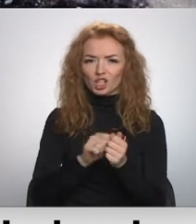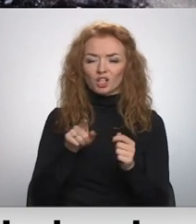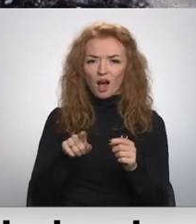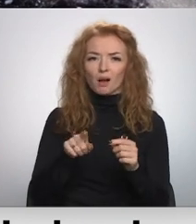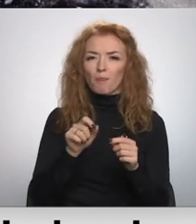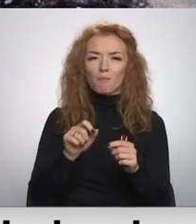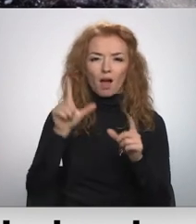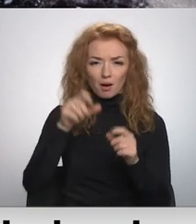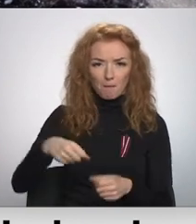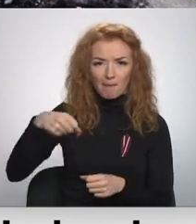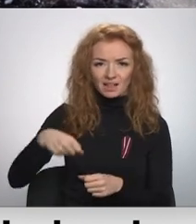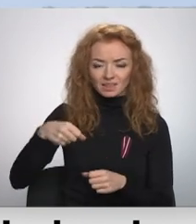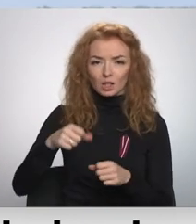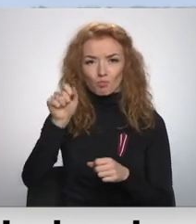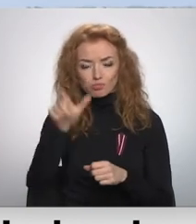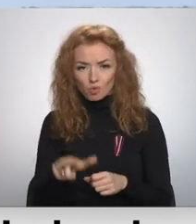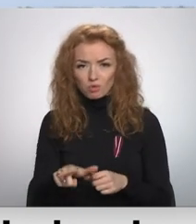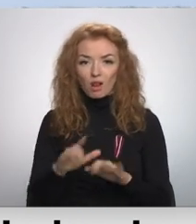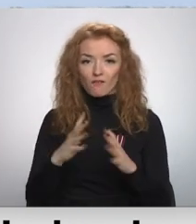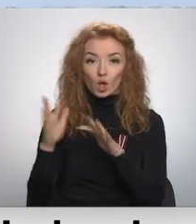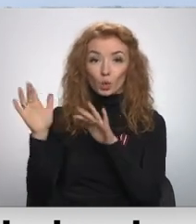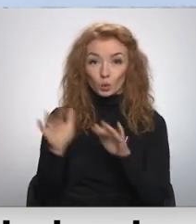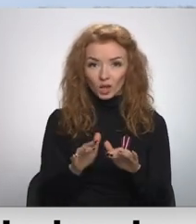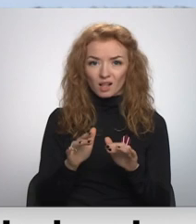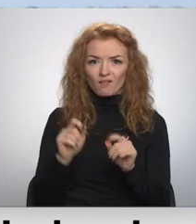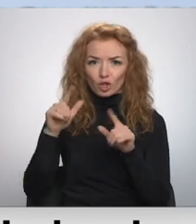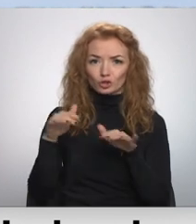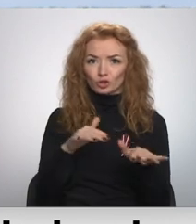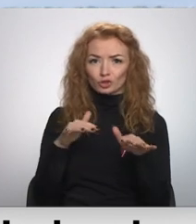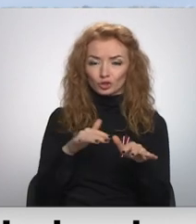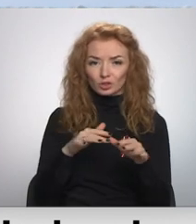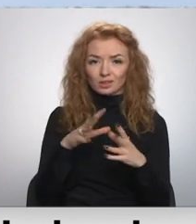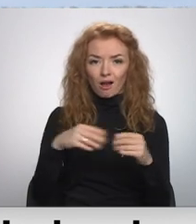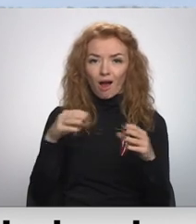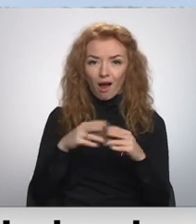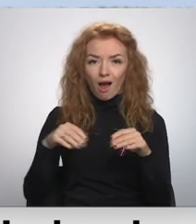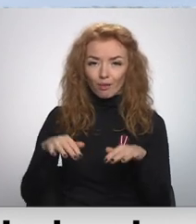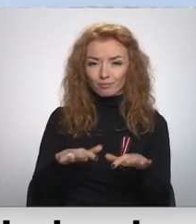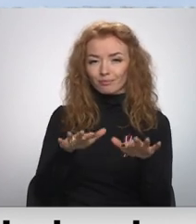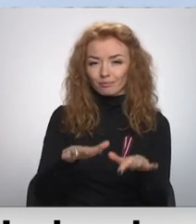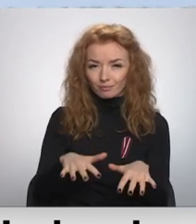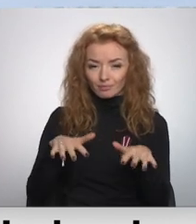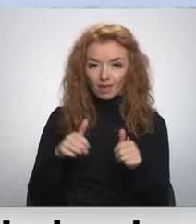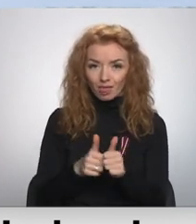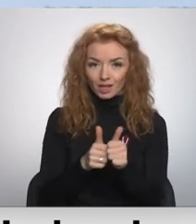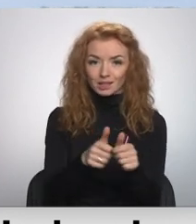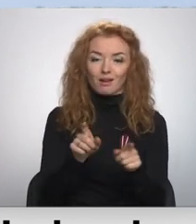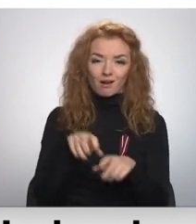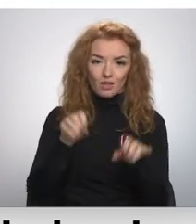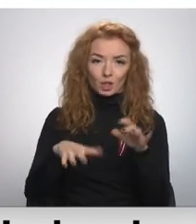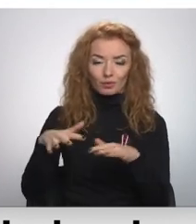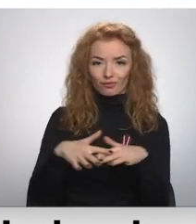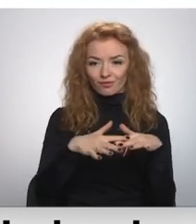plastmasas maisiņi un pudeles. Arī rudenī, kad ir stiprākas straumes, jūra zāles virzoties pa grunti, sev līdzinās